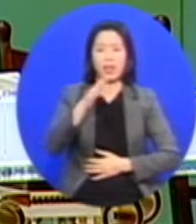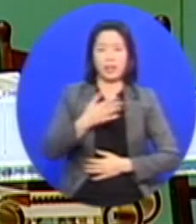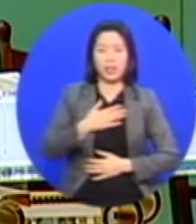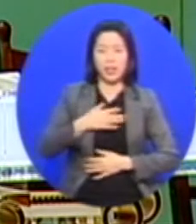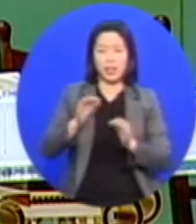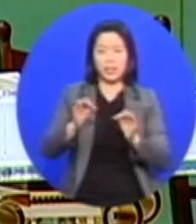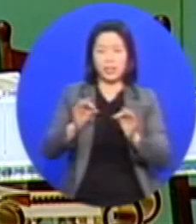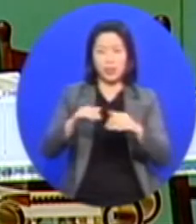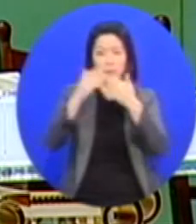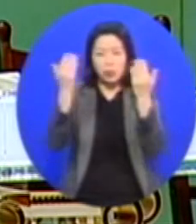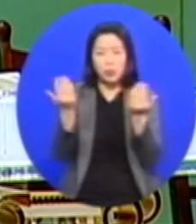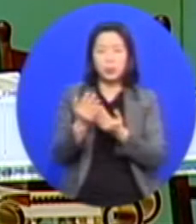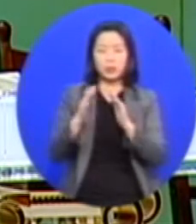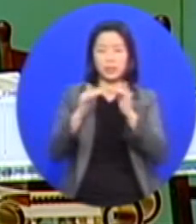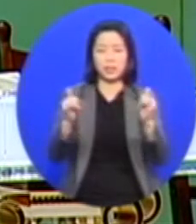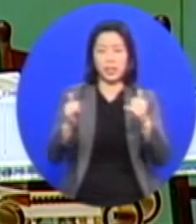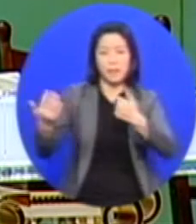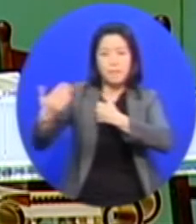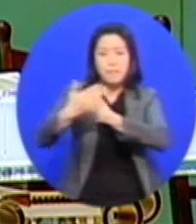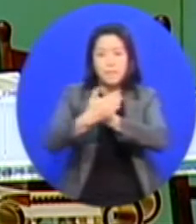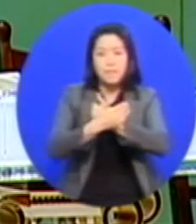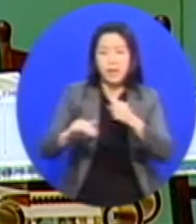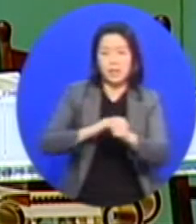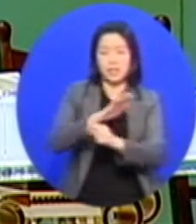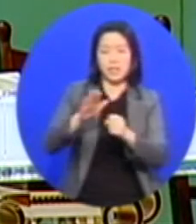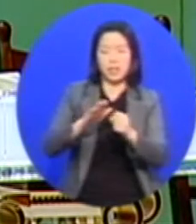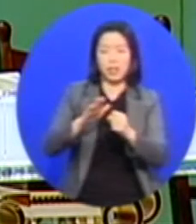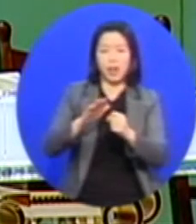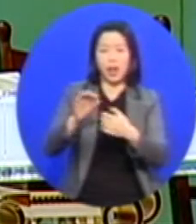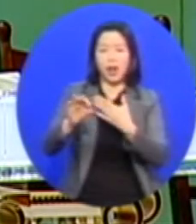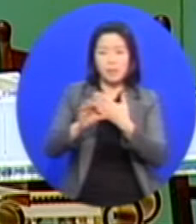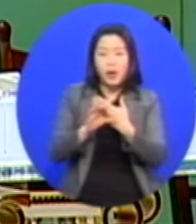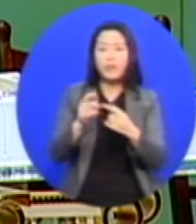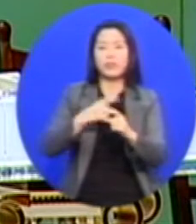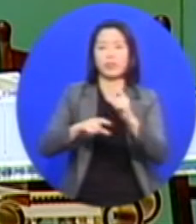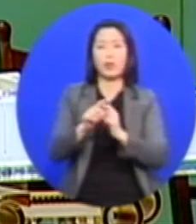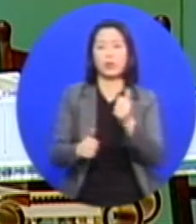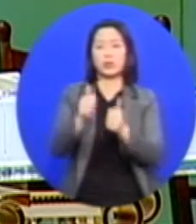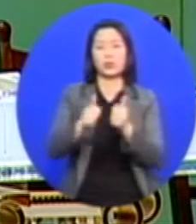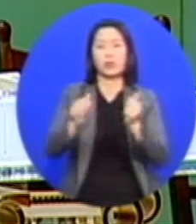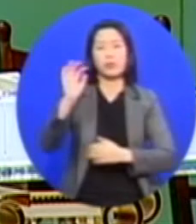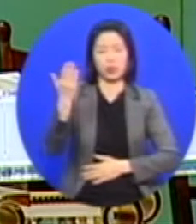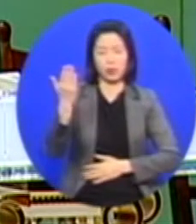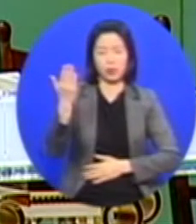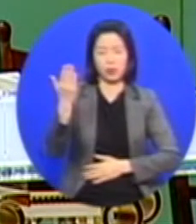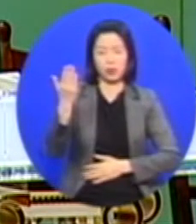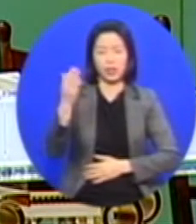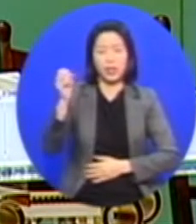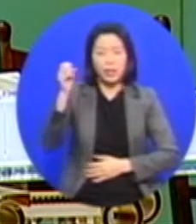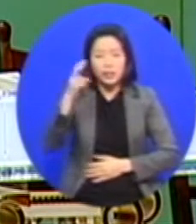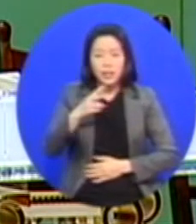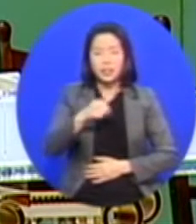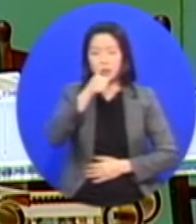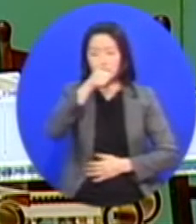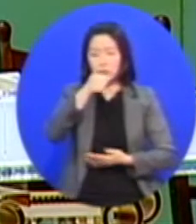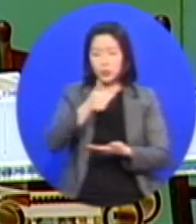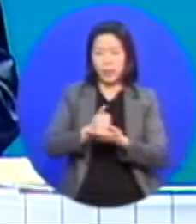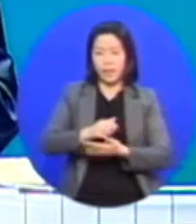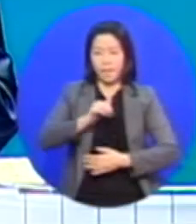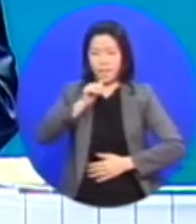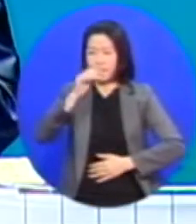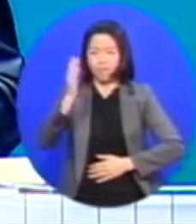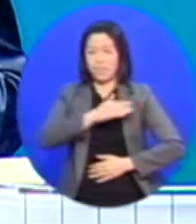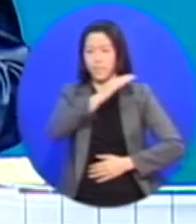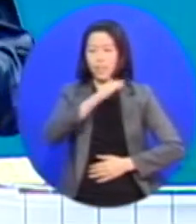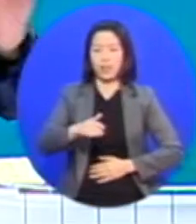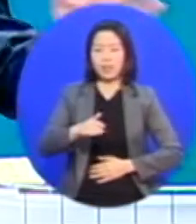사람을 품고 사랑해야지 그러면 더 쉬움 거리가 생겨요 내가 이제 다시는 죄짓지 않으리라 그랬는데